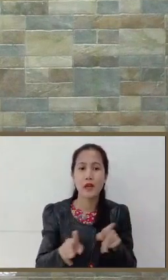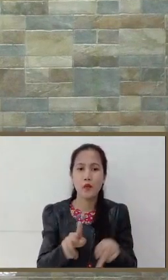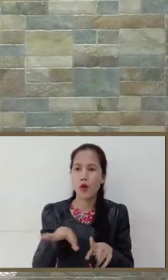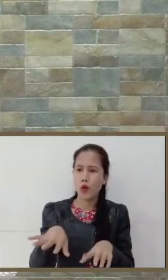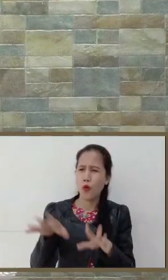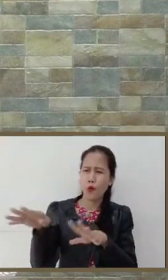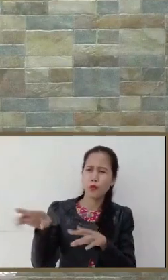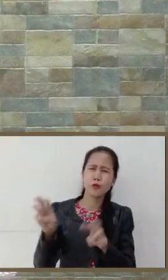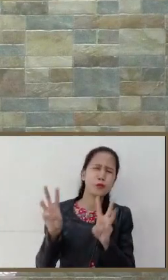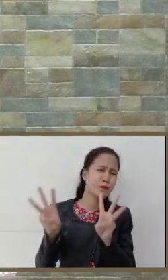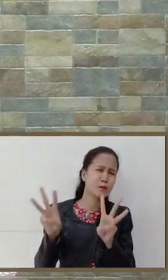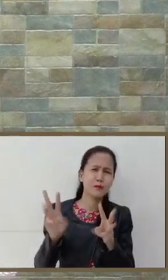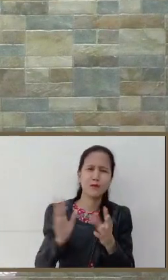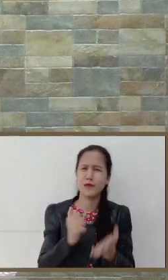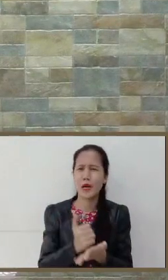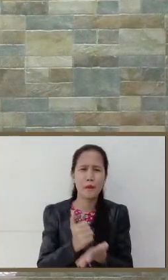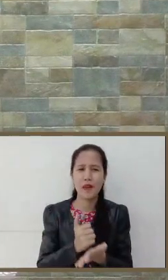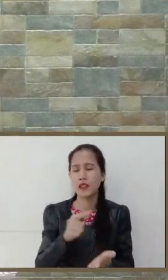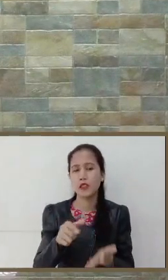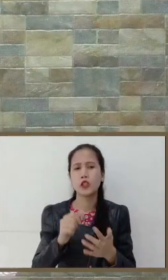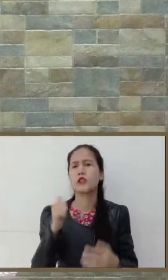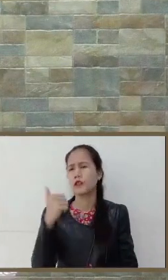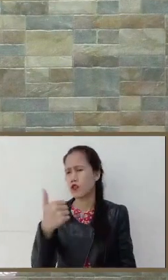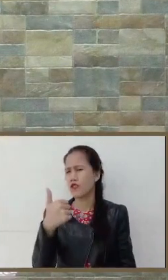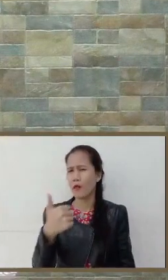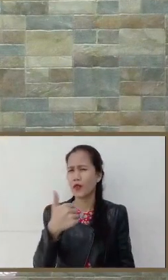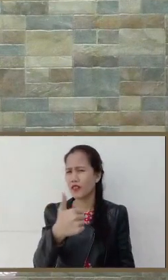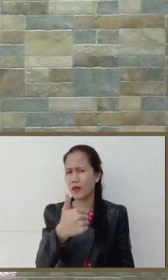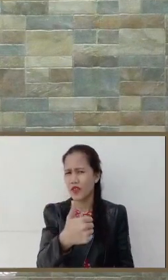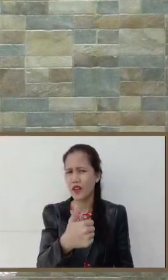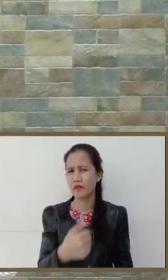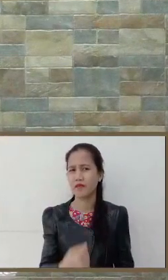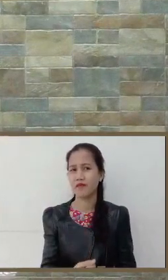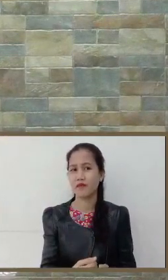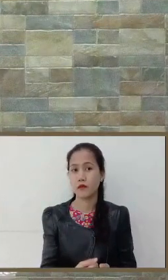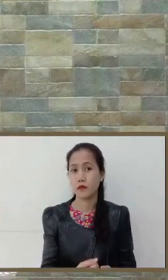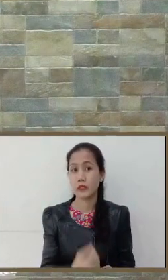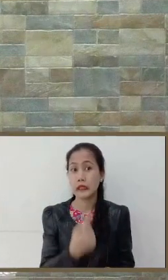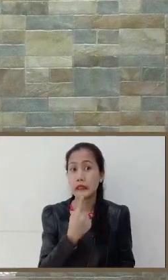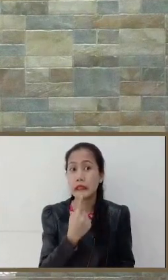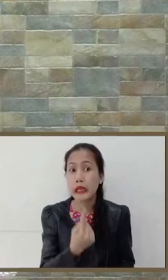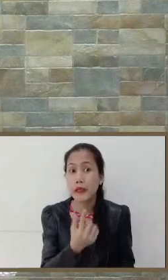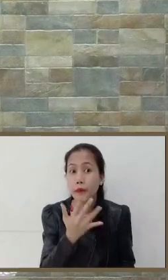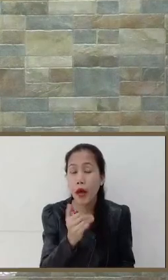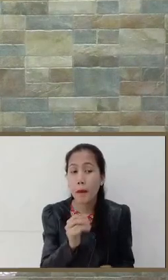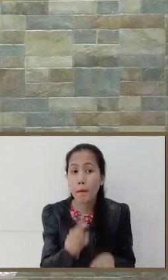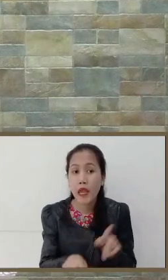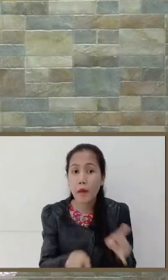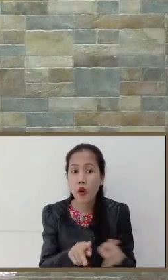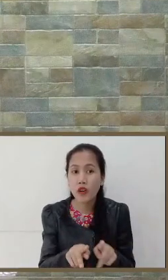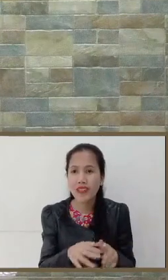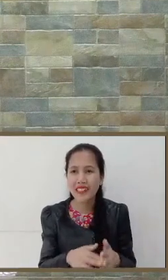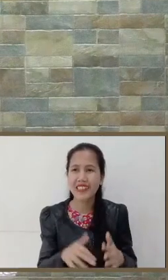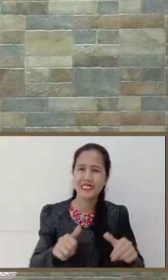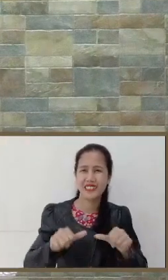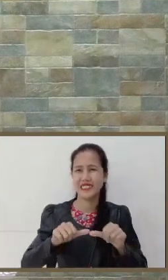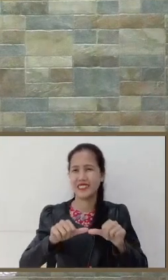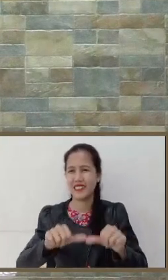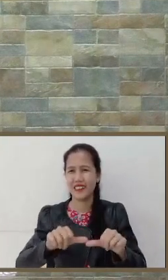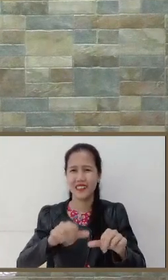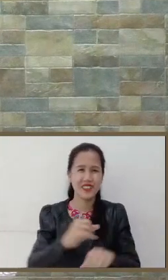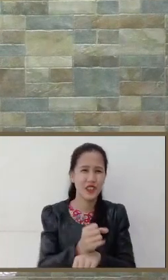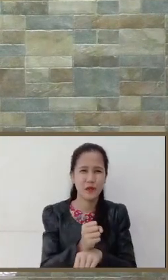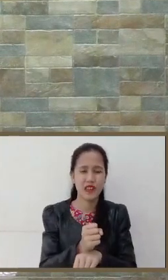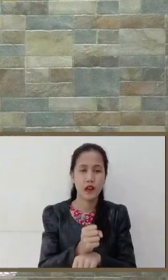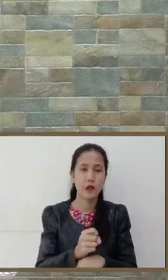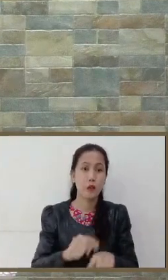ah, amen. Amen. Nakaka-challenge ka naman, biro mo, tuloy-tuloy ka. Pero pag wala na, pag dumating na sa punto na ikukorek ka na, iba na ang attitude